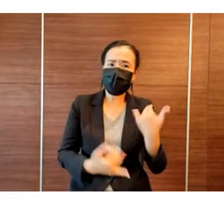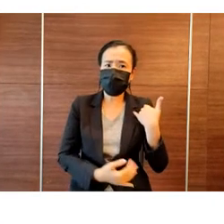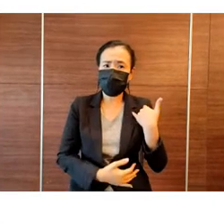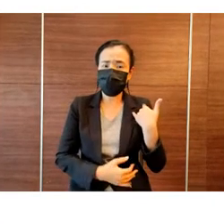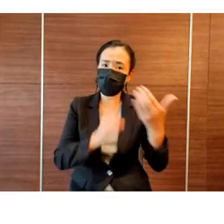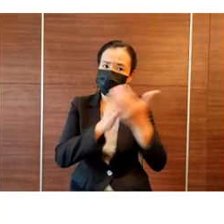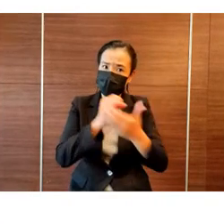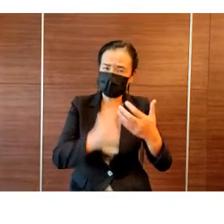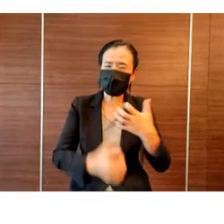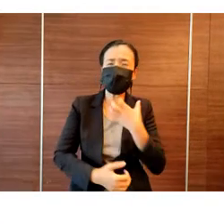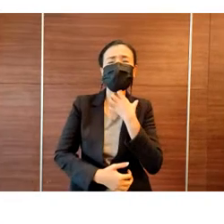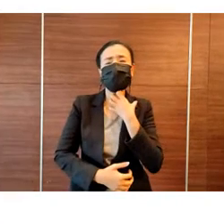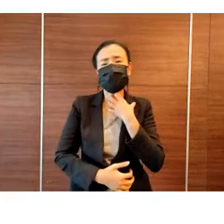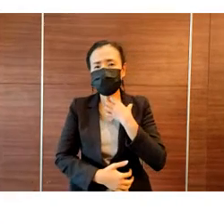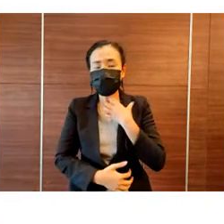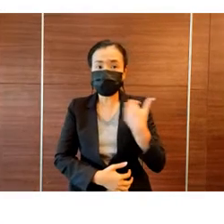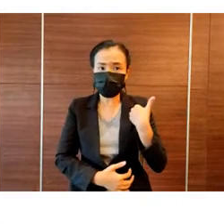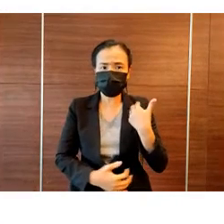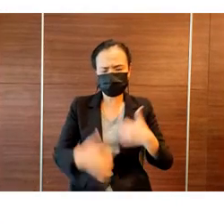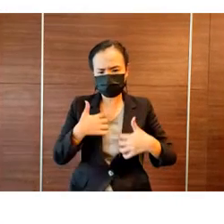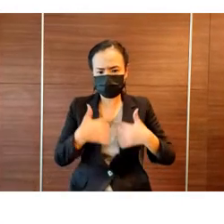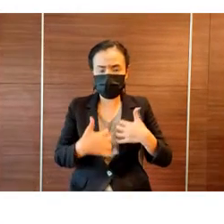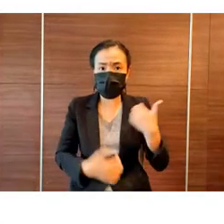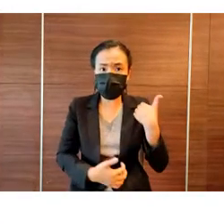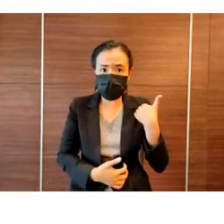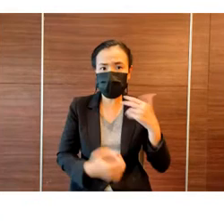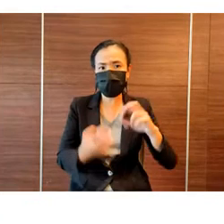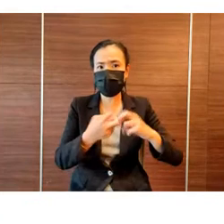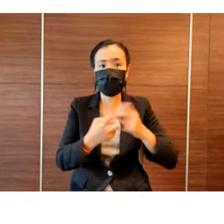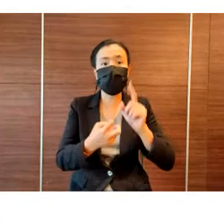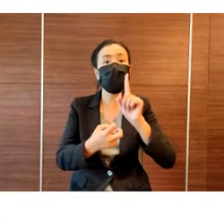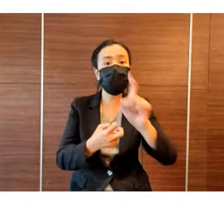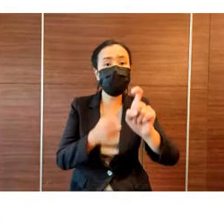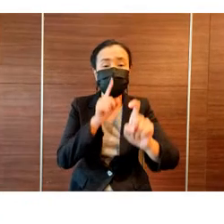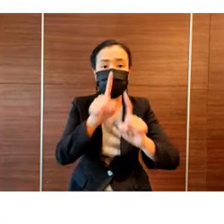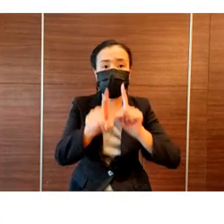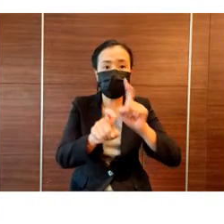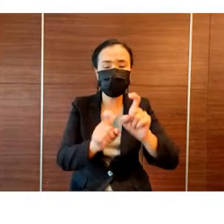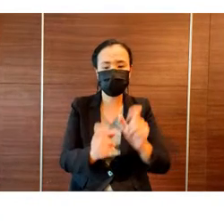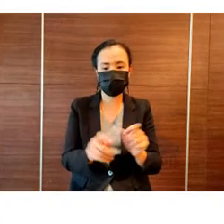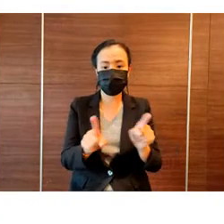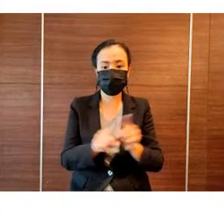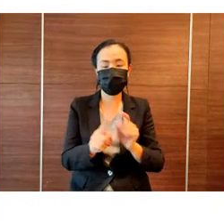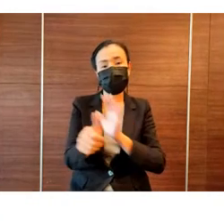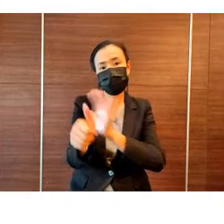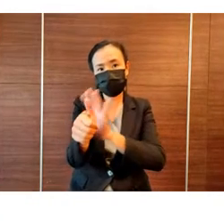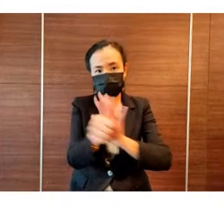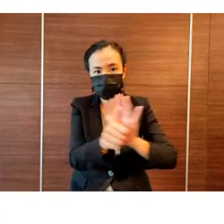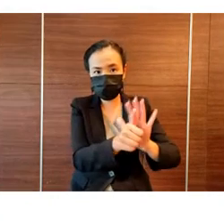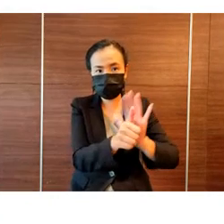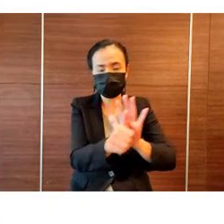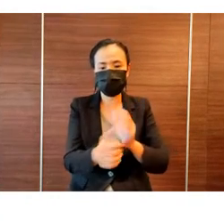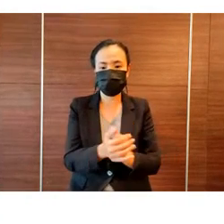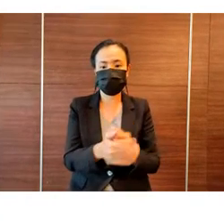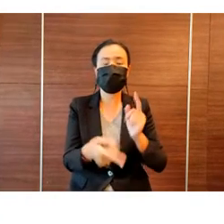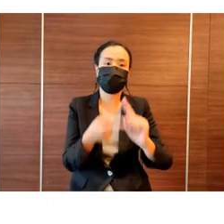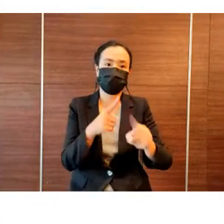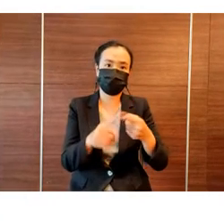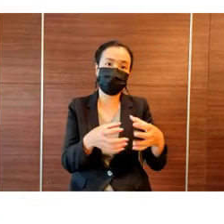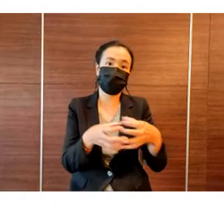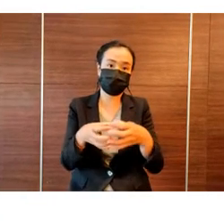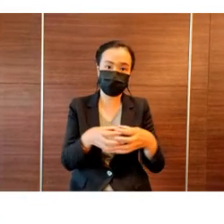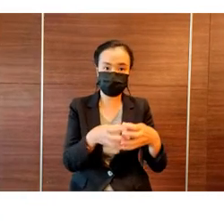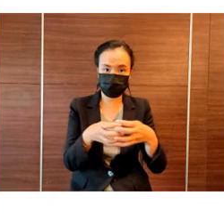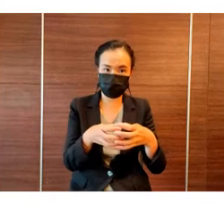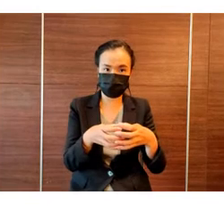ากยามั้ยวันนี้ฉันมีปัญหาอะไรซึ่งซัพพอร์ตกรุ๊ปเนี่ยก็จะมีการเหมือนกับซัพพอร์ตกันและกันในระบบของเพื่อนและระ